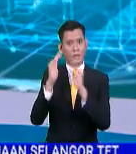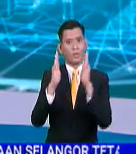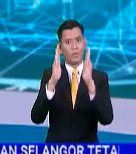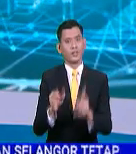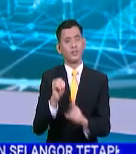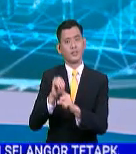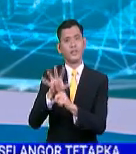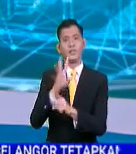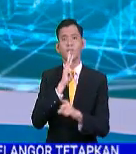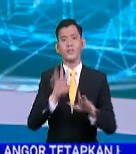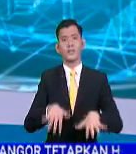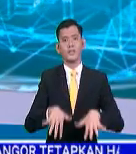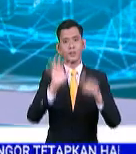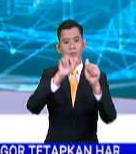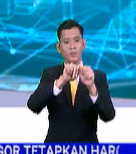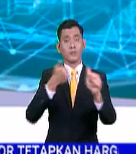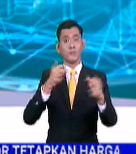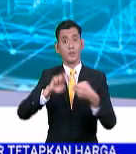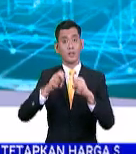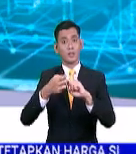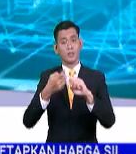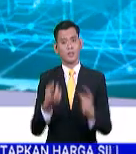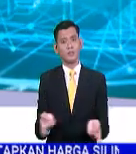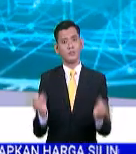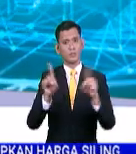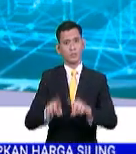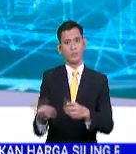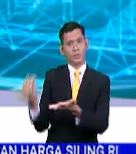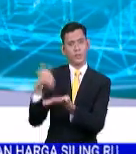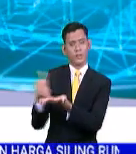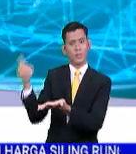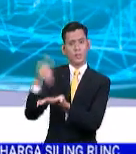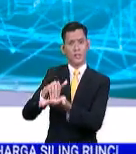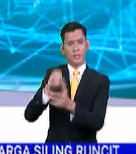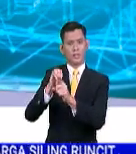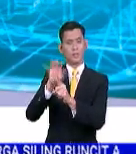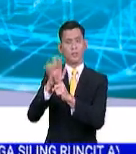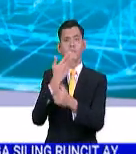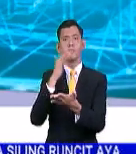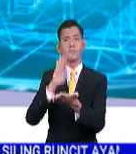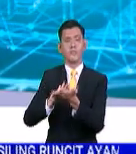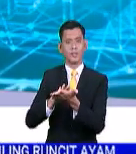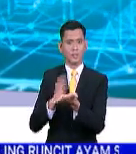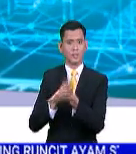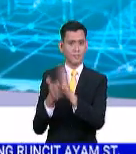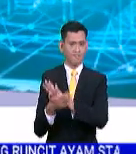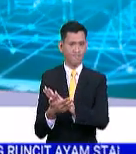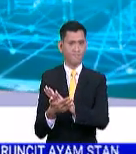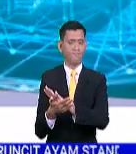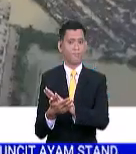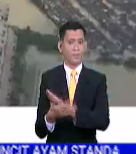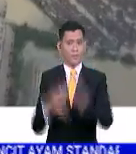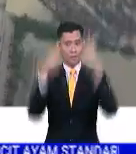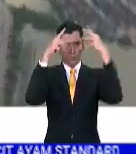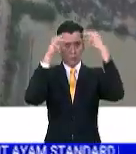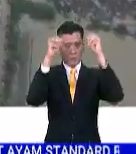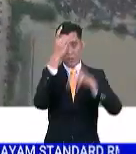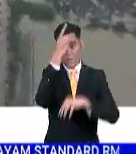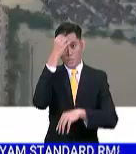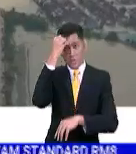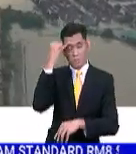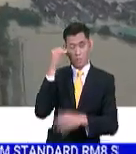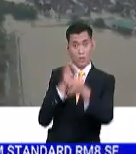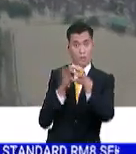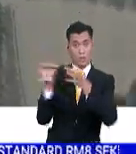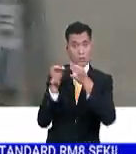banjir bagi mengelak insiden sama berulang hingga mengakibatkan banyak kesan buruk. Perdana Menteri Datuk Seri Ismail